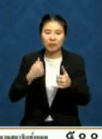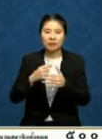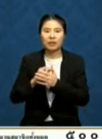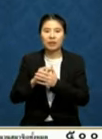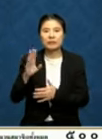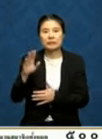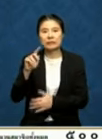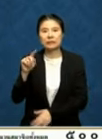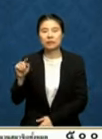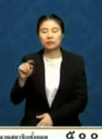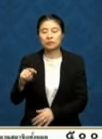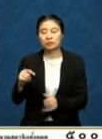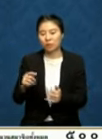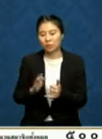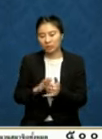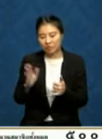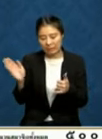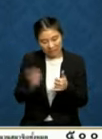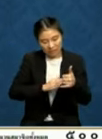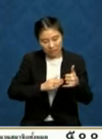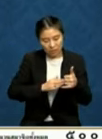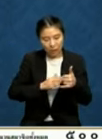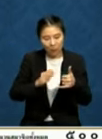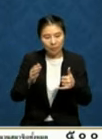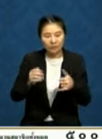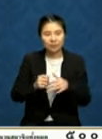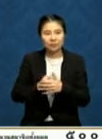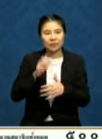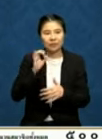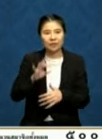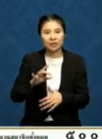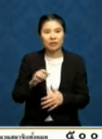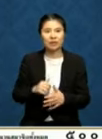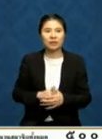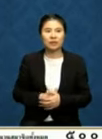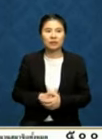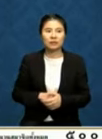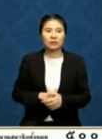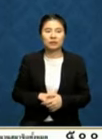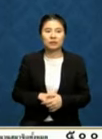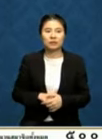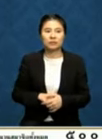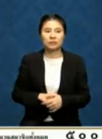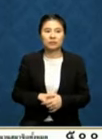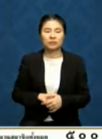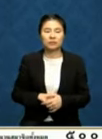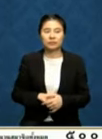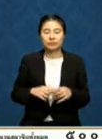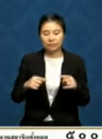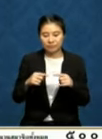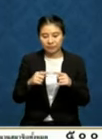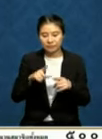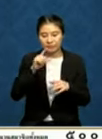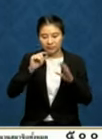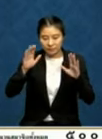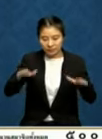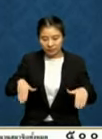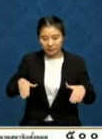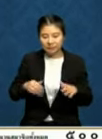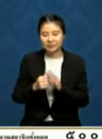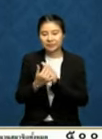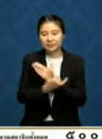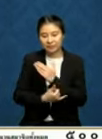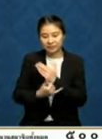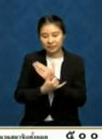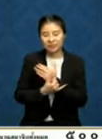กลงโทษทางร่างกายอย่างรุนแรงมันเกินไปมากค่ะท่านประธานในประเทศอย่างเช่นสวีเดนและนอร์เวย์นะคะที่เขาเจริญแล้วน